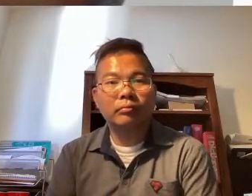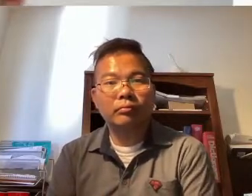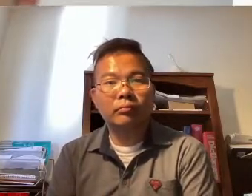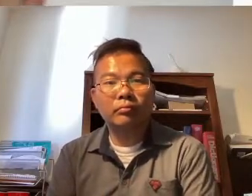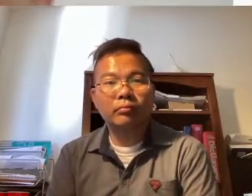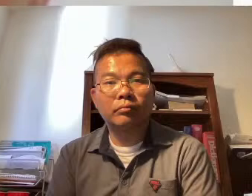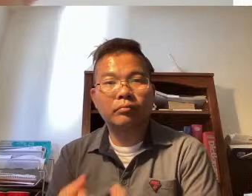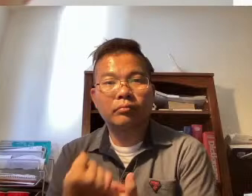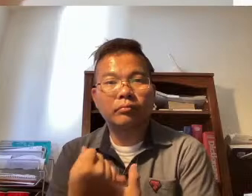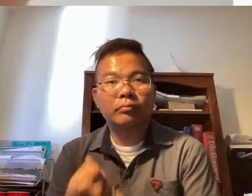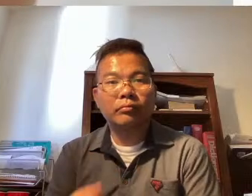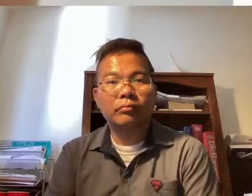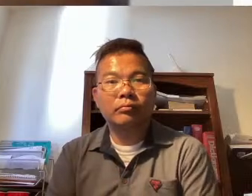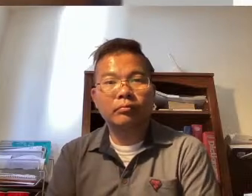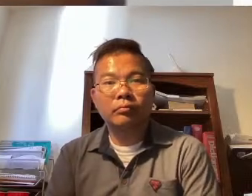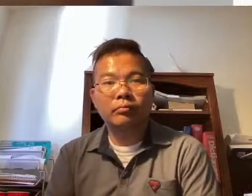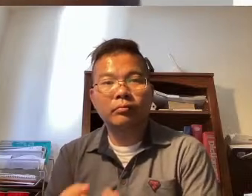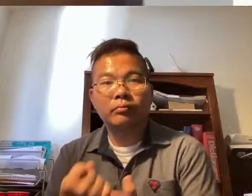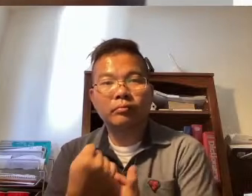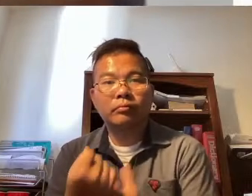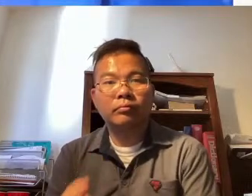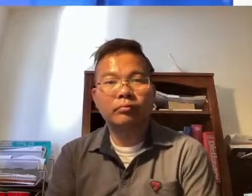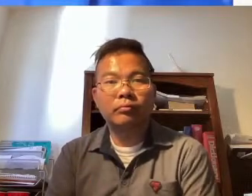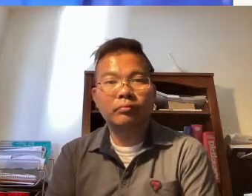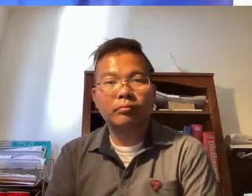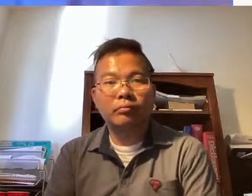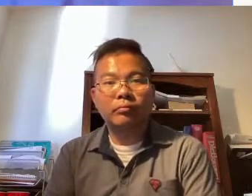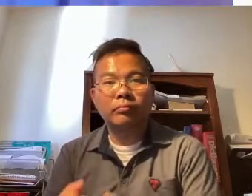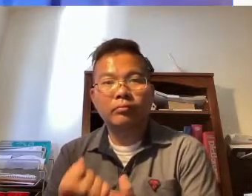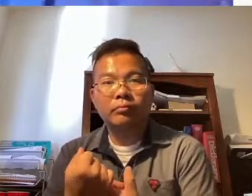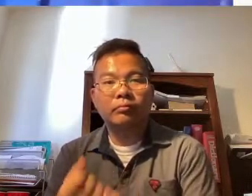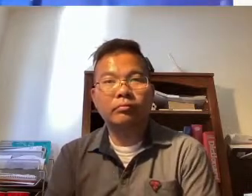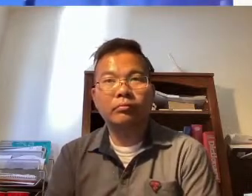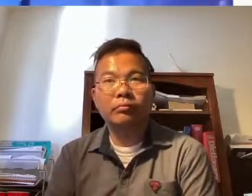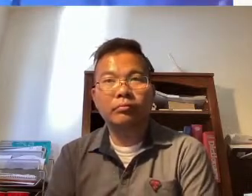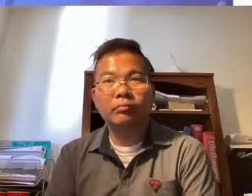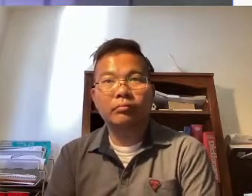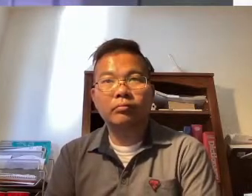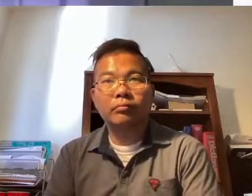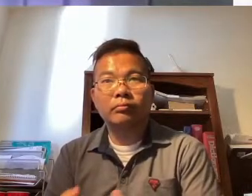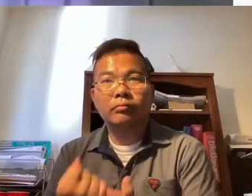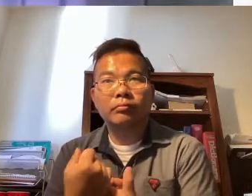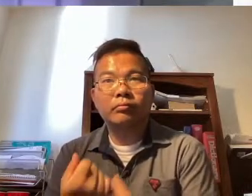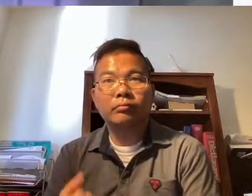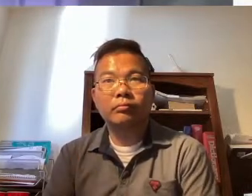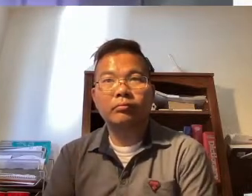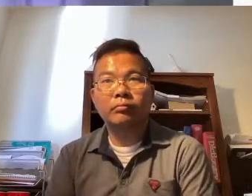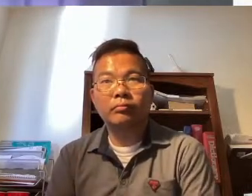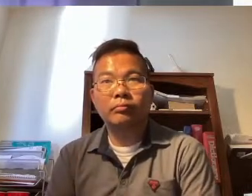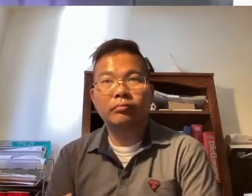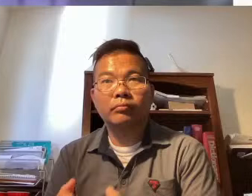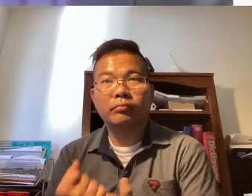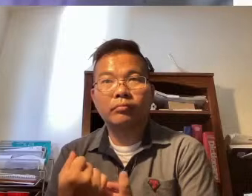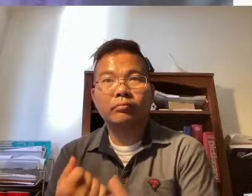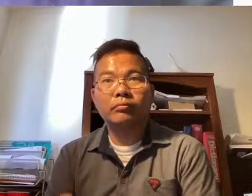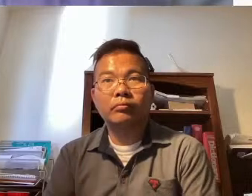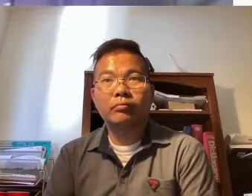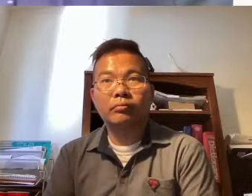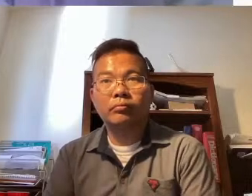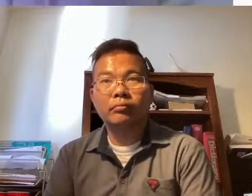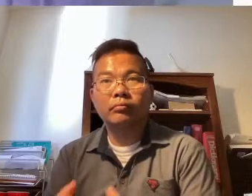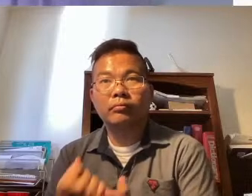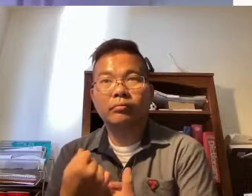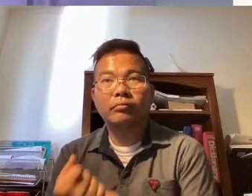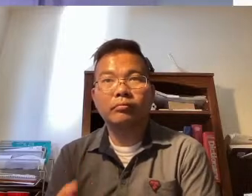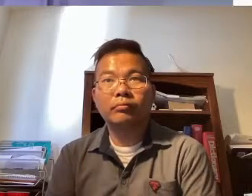nghiệm như tôi giao dịch với ngân hàng á, thì cái chuyện mà số dư hay số không dư nó quá bình thường. Cái vấn đề là cái giao dịch đó nó được kết thúc